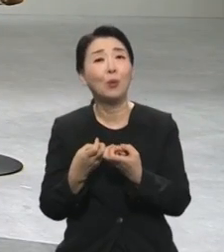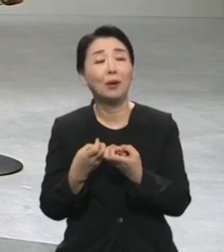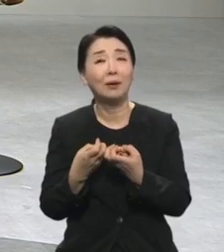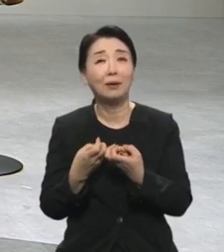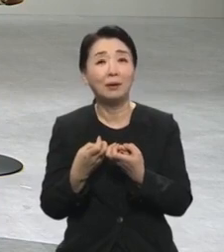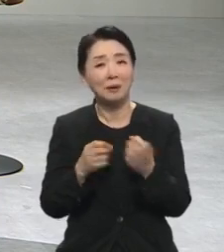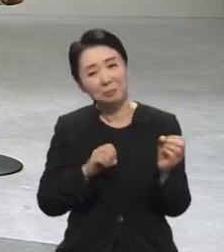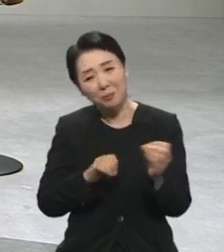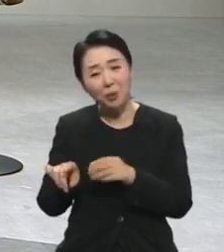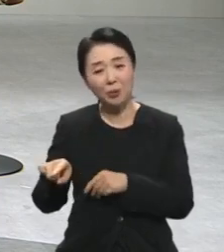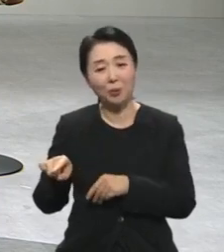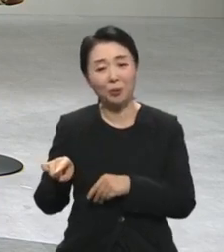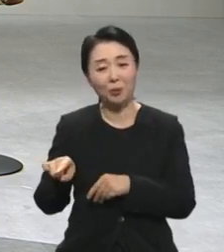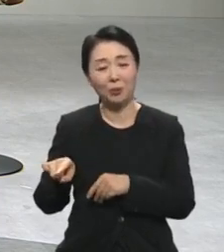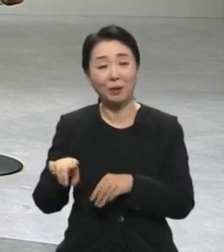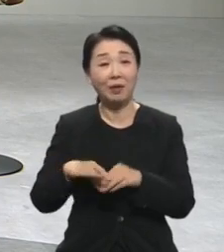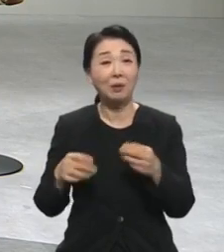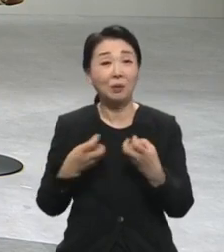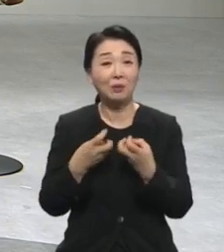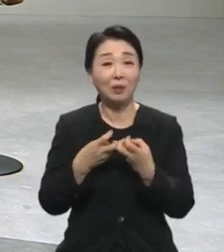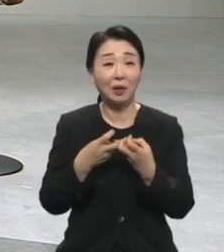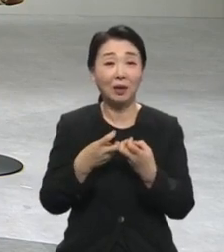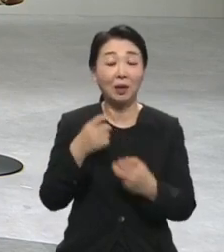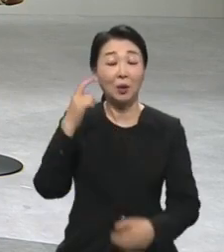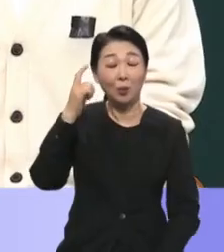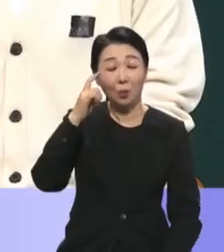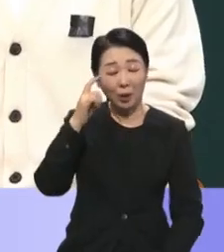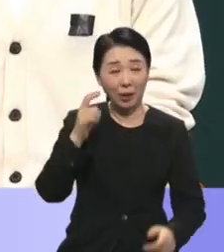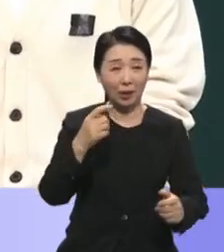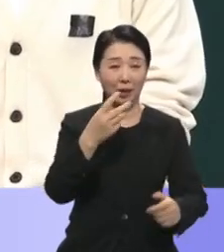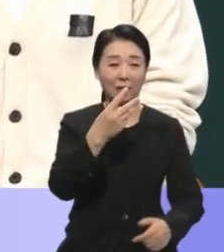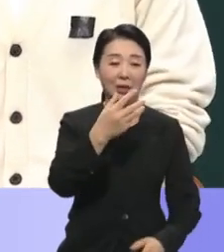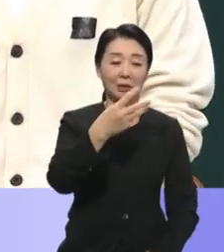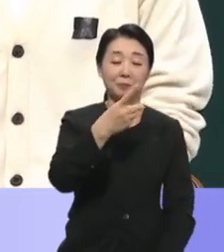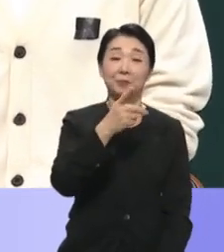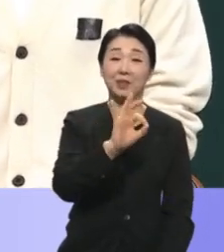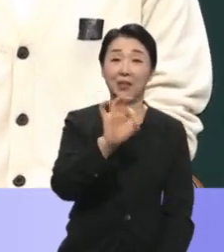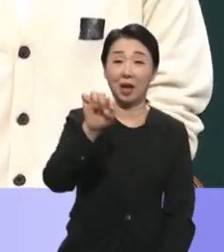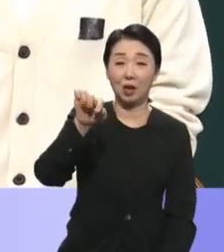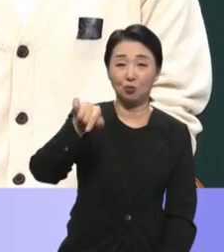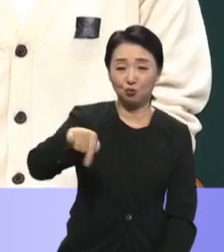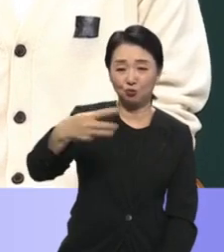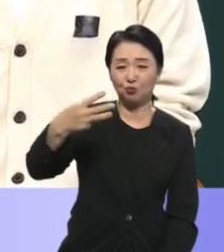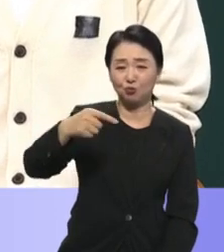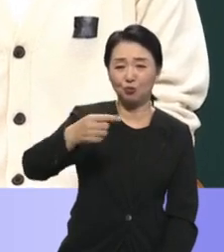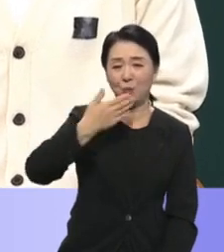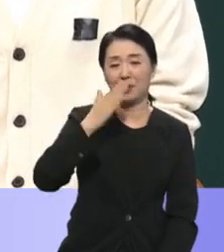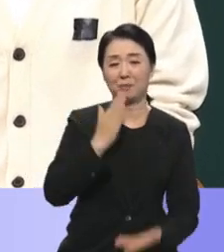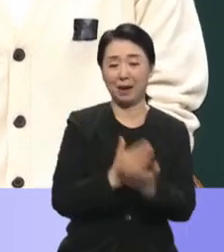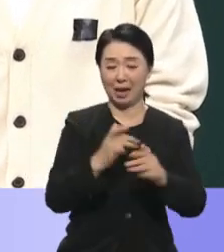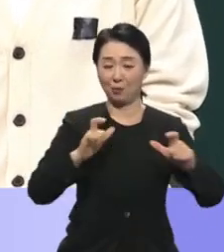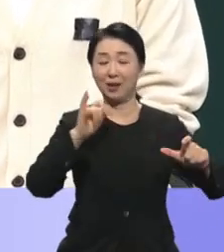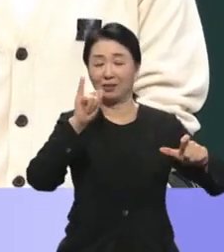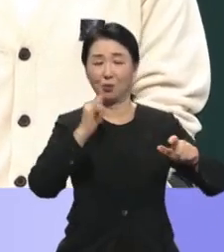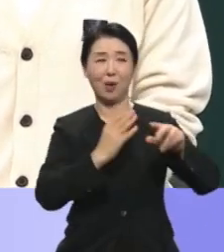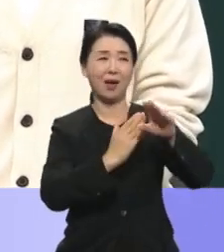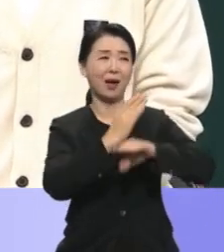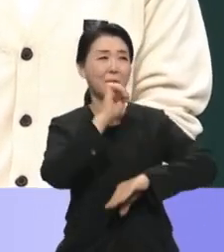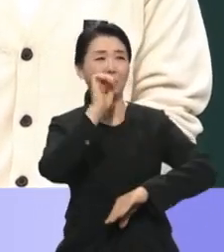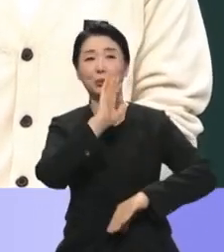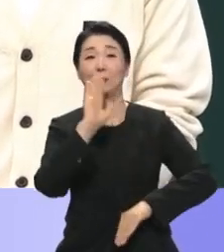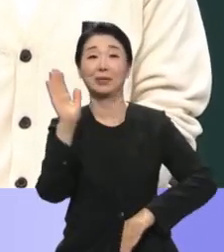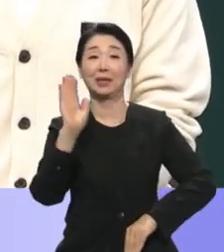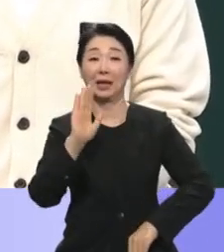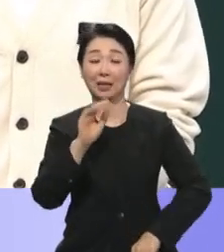이게 또 좀 골치 아프다는 분들이 많아요. 노탕후루존도 좀 등장을 했어요. 맞습니다. 예. 뭐든 과하면 좋지 않다고 하잖아요. 네. 그 탕후루도